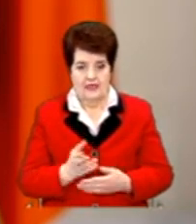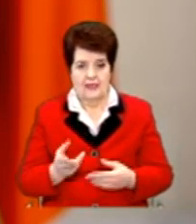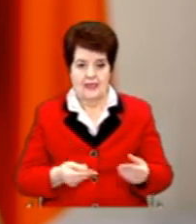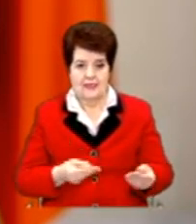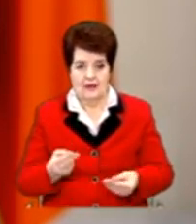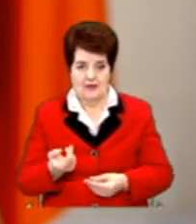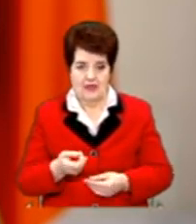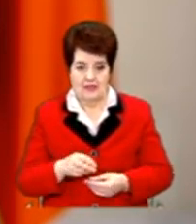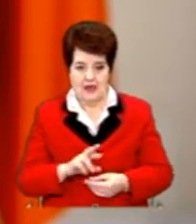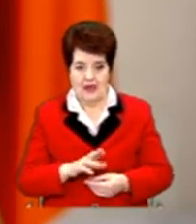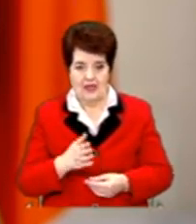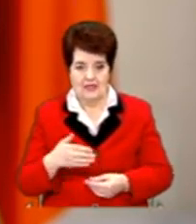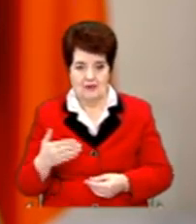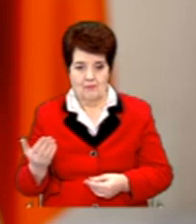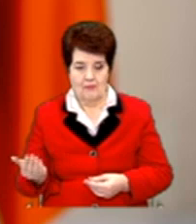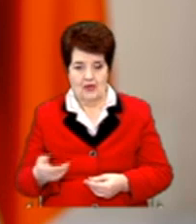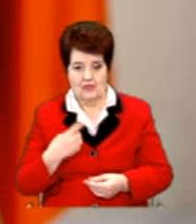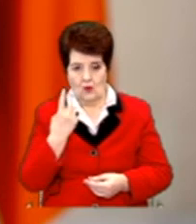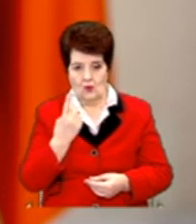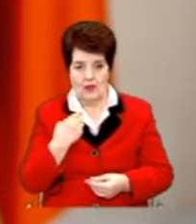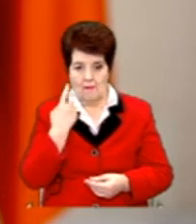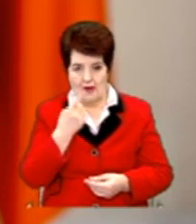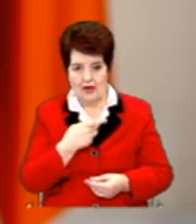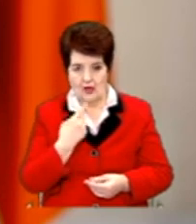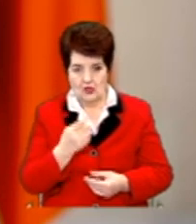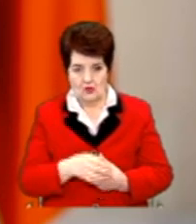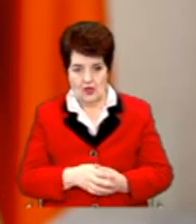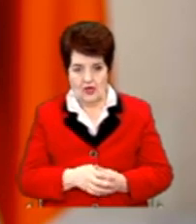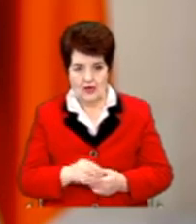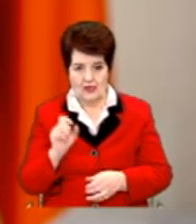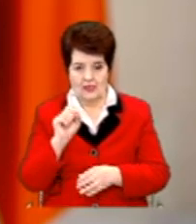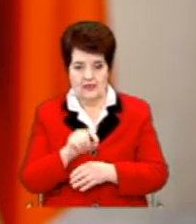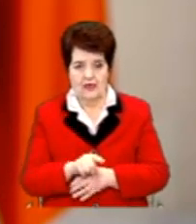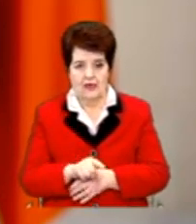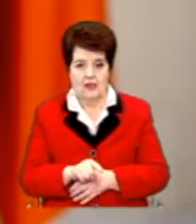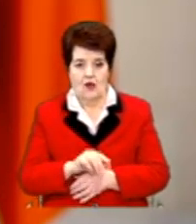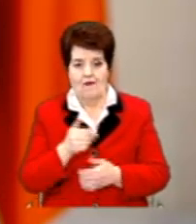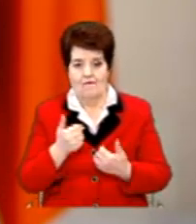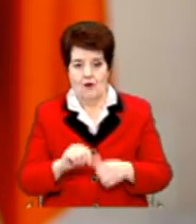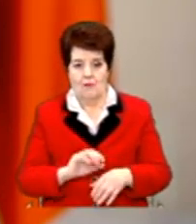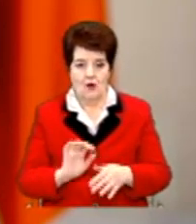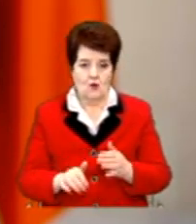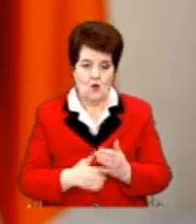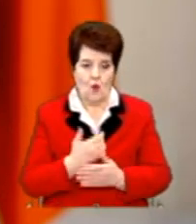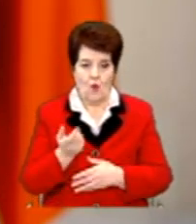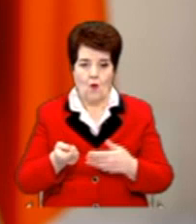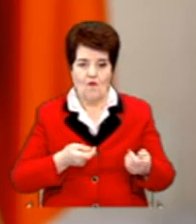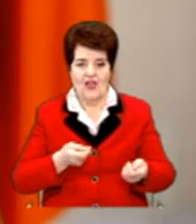desemnarea din partea mea unei persoane însărcinată cu formarea unui nou